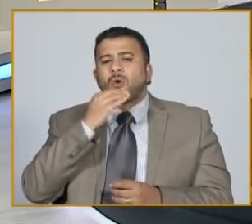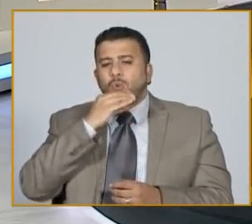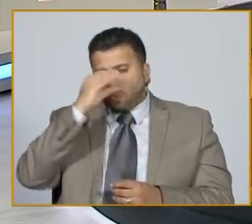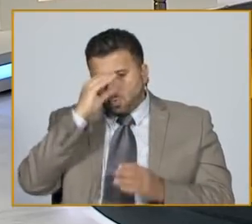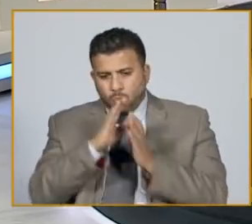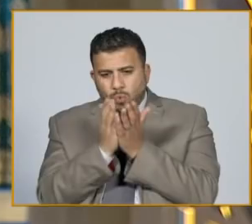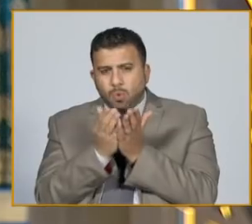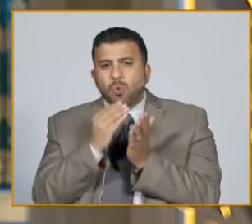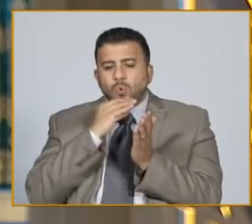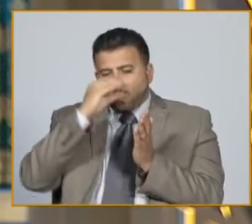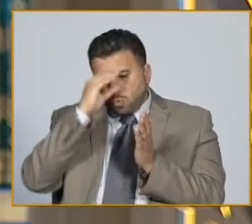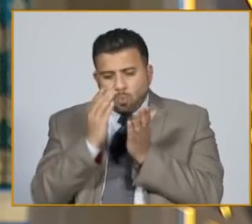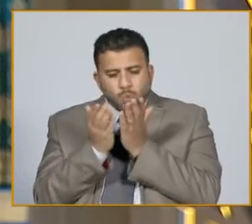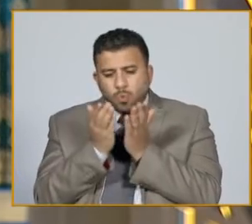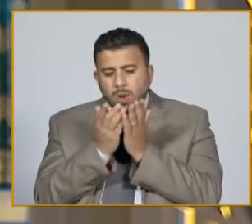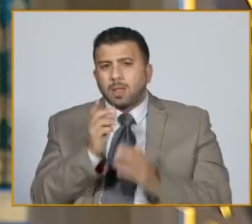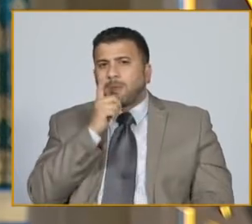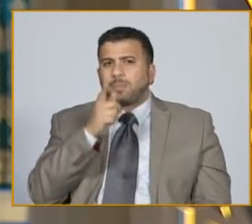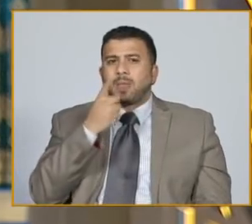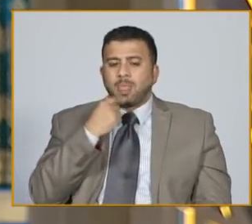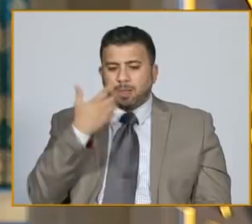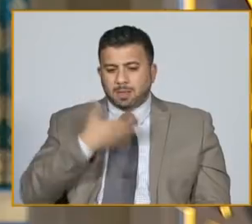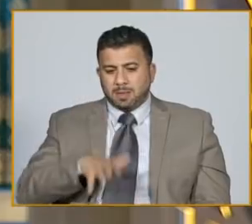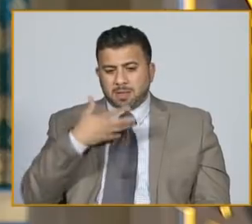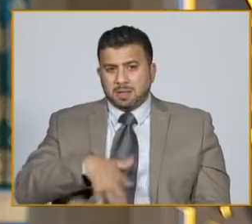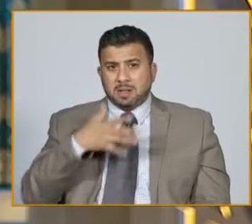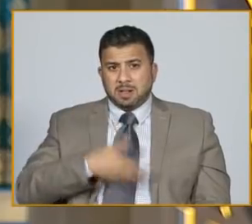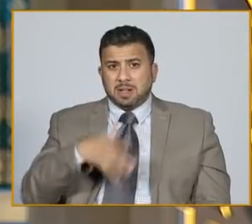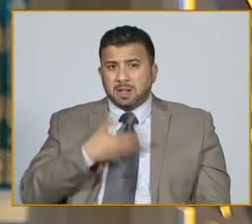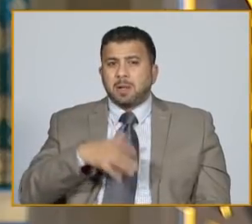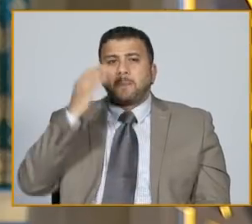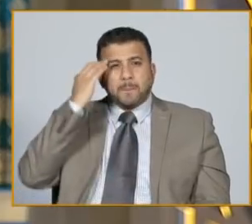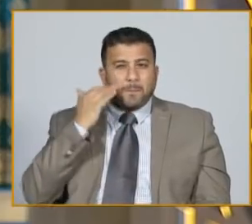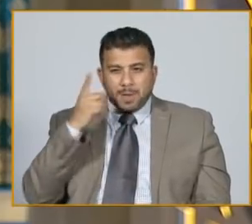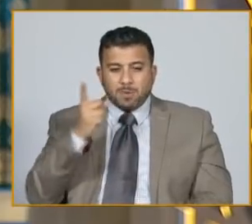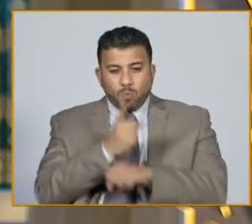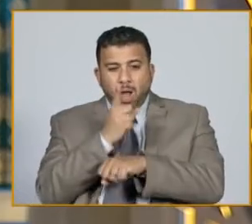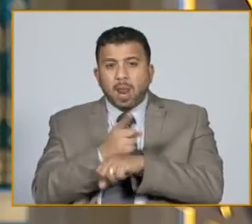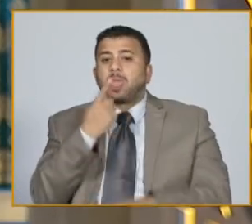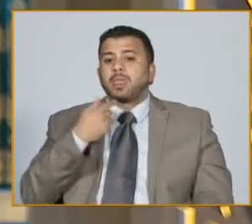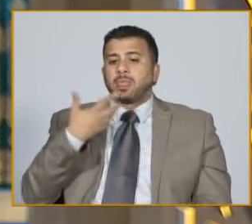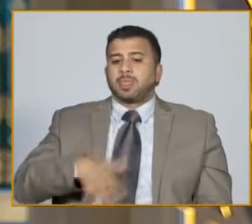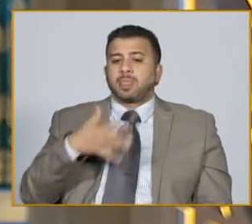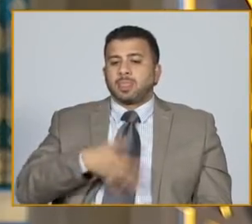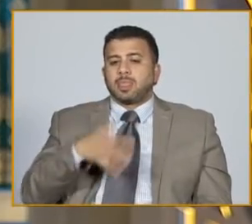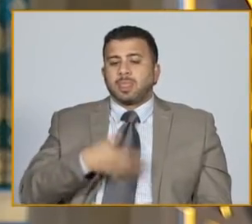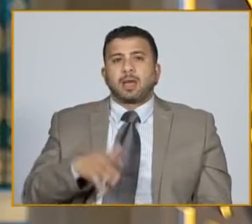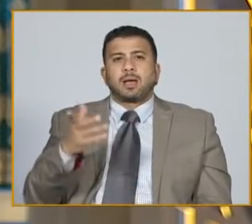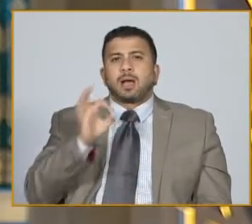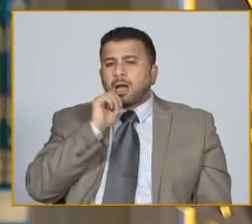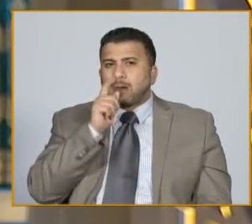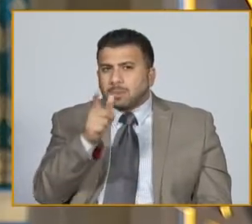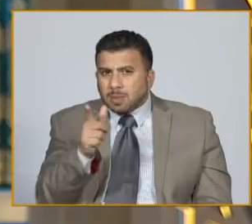أساس ختمة القرآن، تقول أنكرنا عليها، قالت لا يجوز، لأن النبي عليه الصلاة والسلام قال لعائشة ناولين الخمرة في